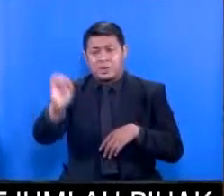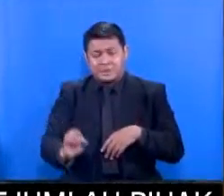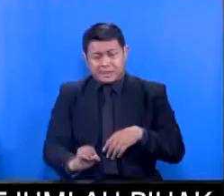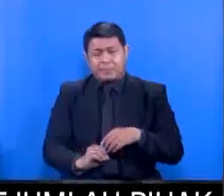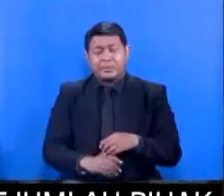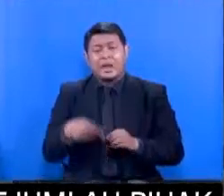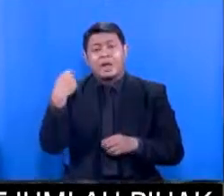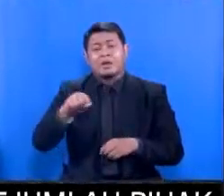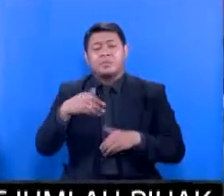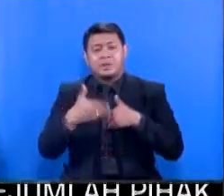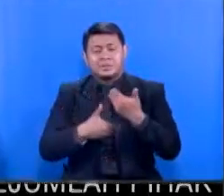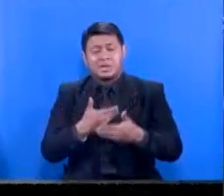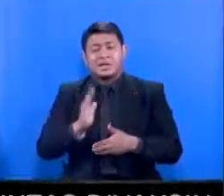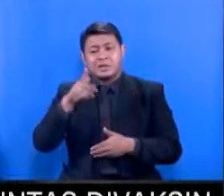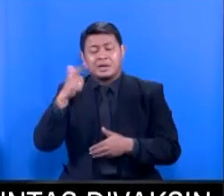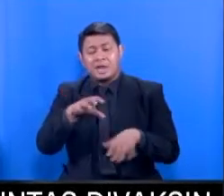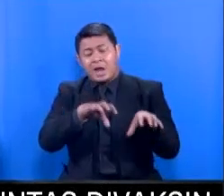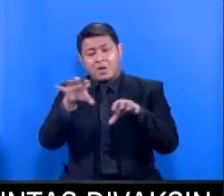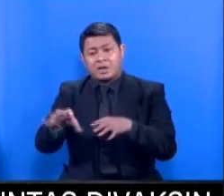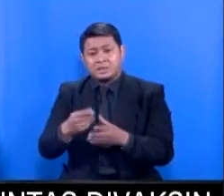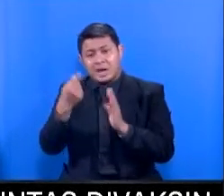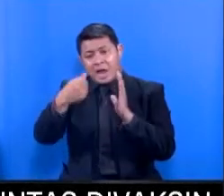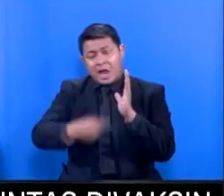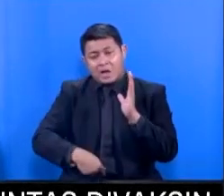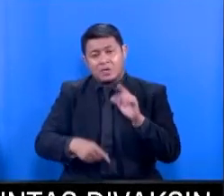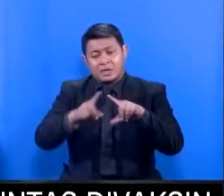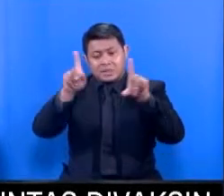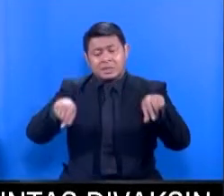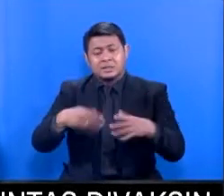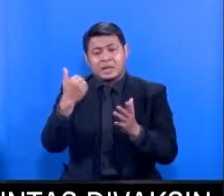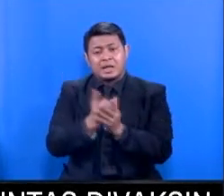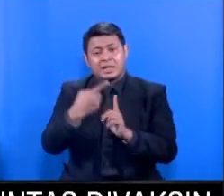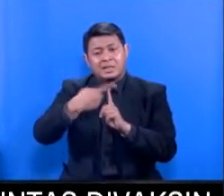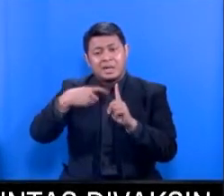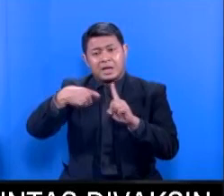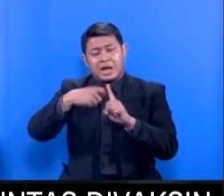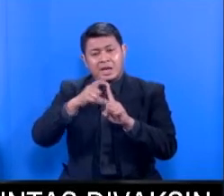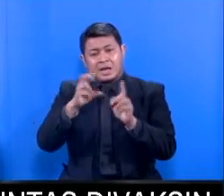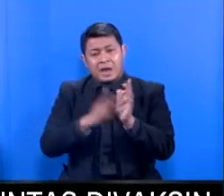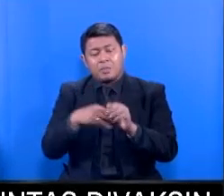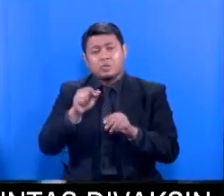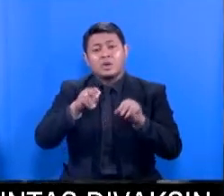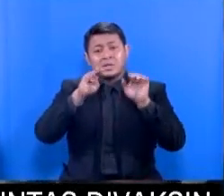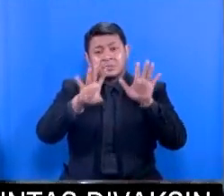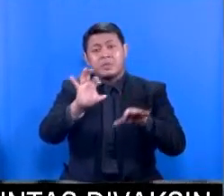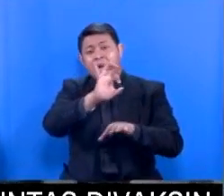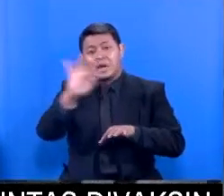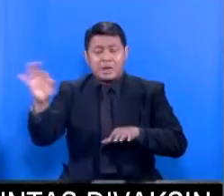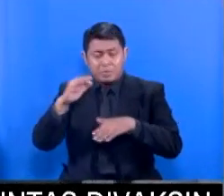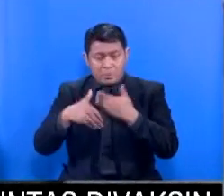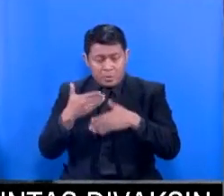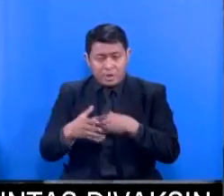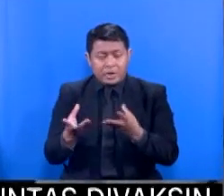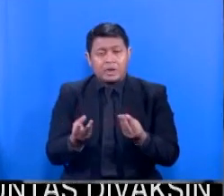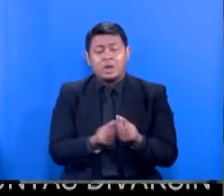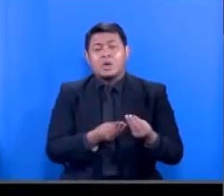itu, Kementerian Perindustrian tahun ini mengalokasikan anggaran program sertifikasi TKDN bagi 9.000 produk. Sementara jumlah